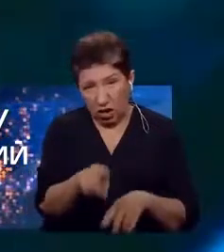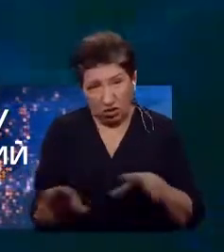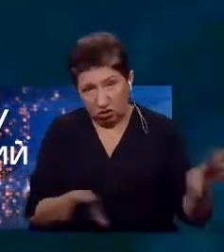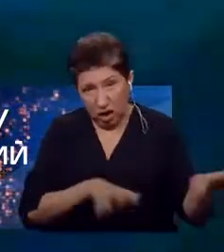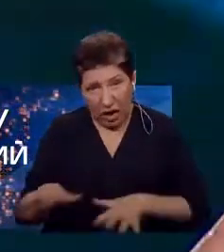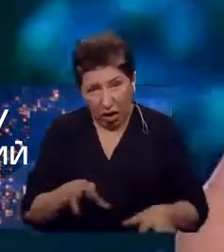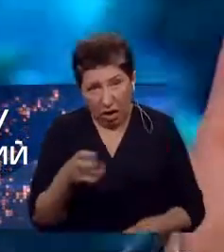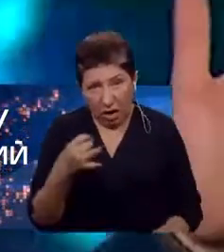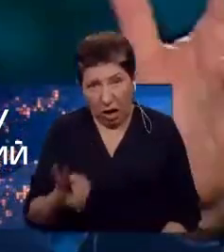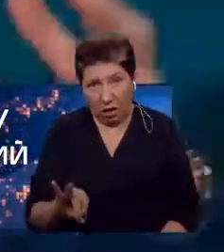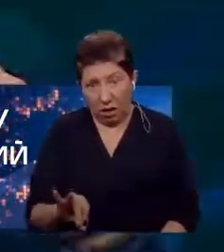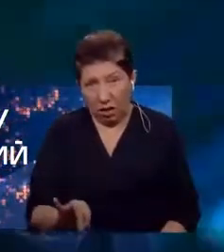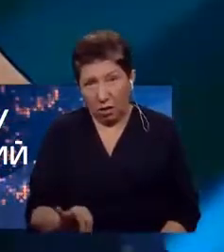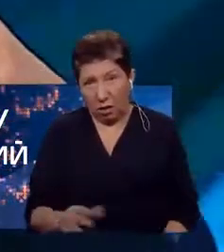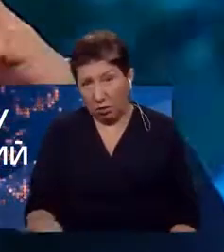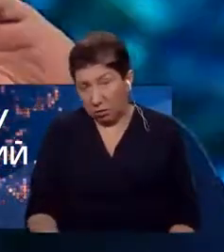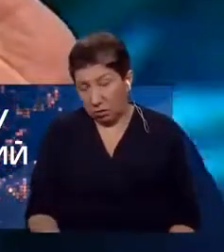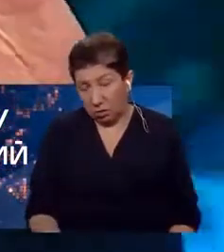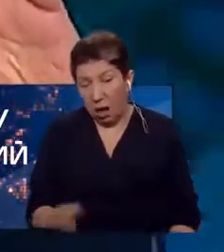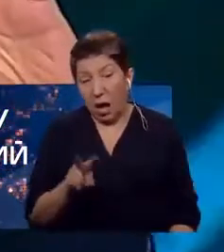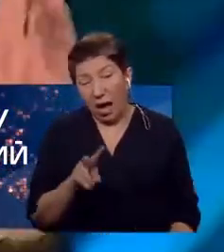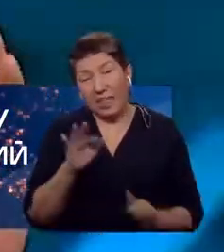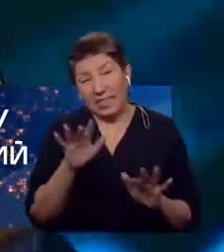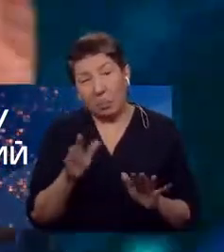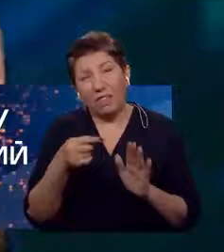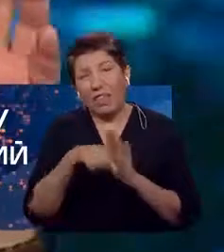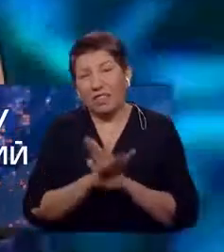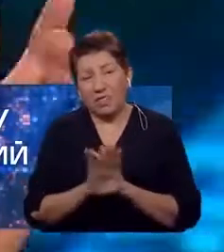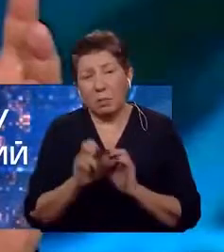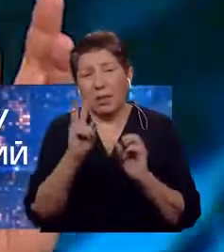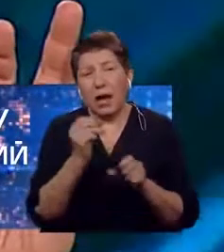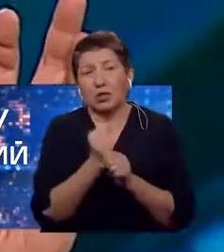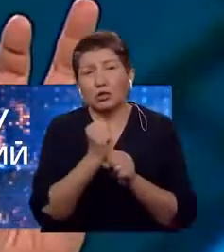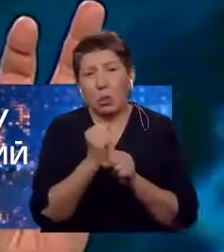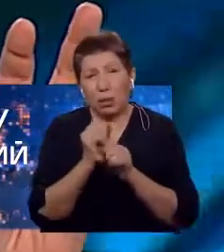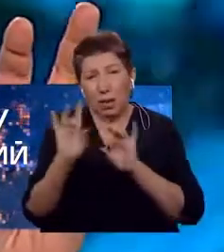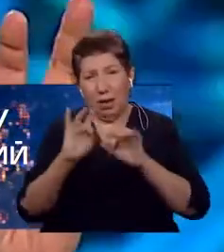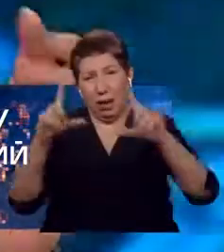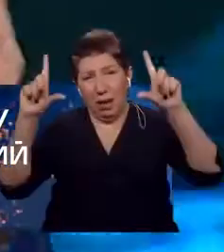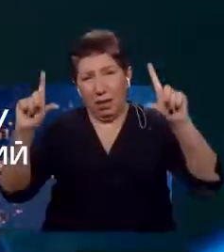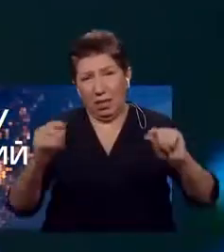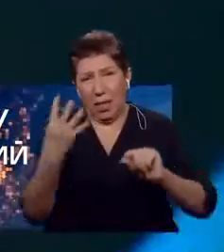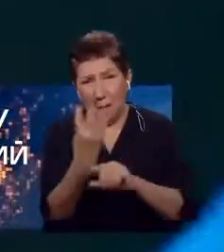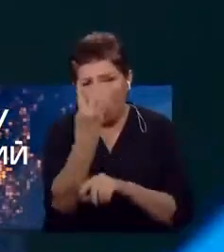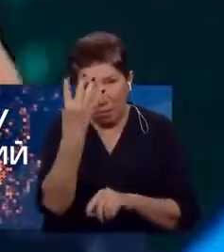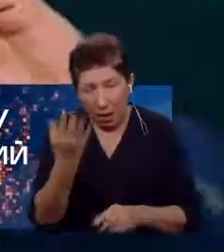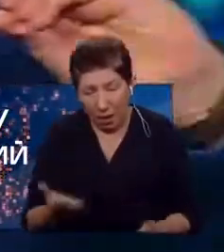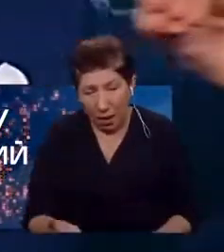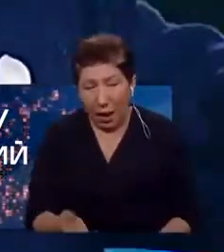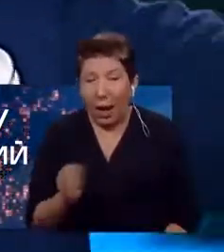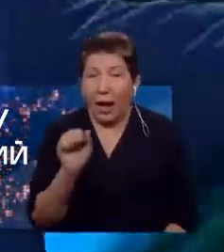шахрайством. Але справа не в тім, як вона зроблена, ця реклама, а справа в тім,